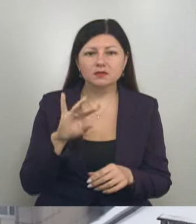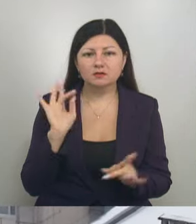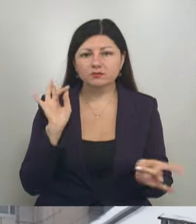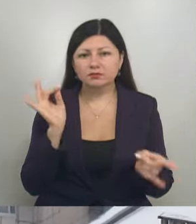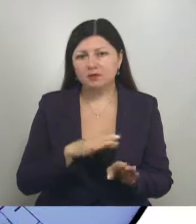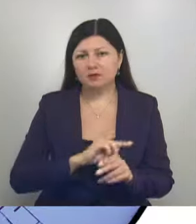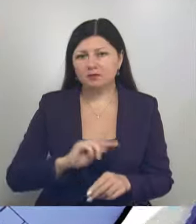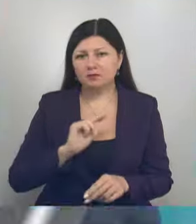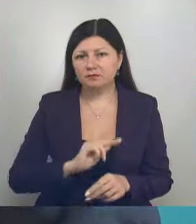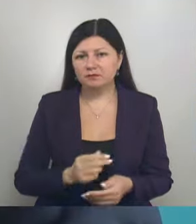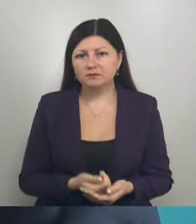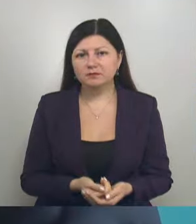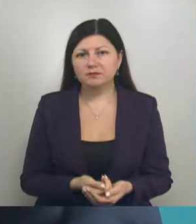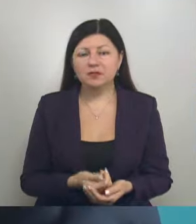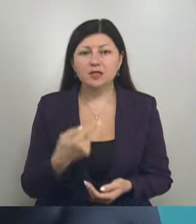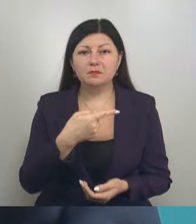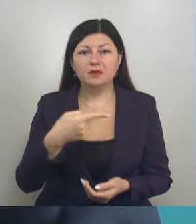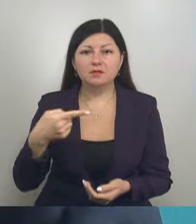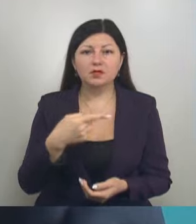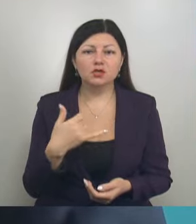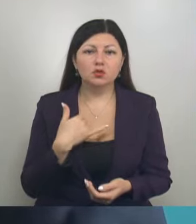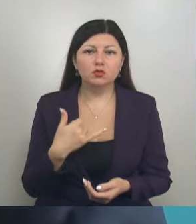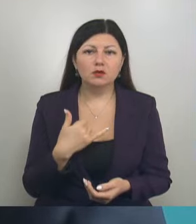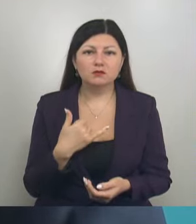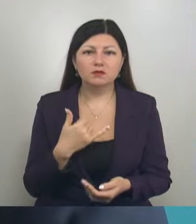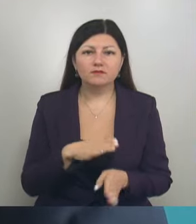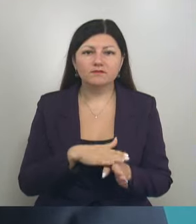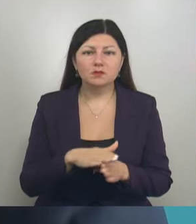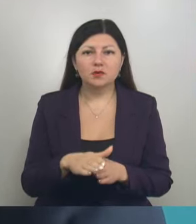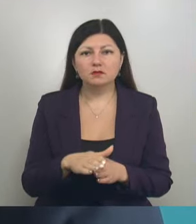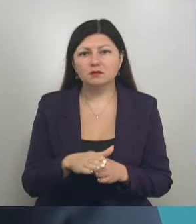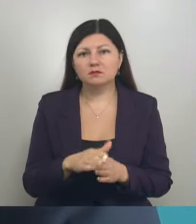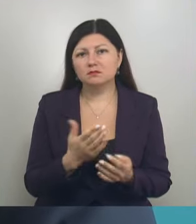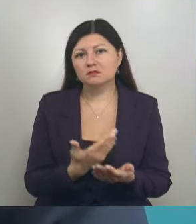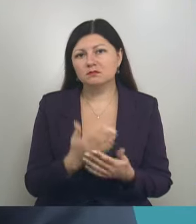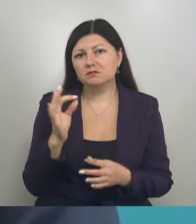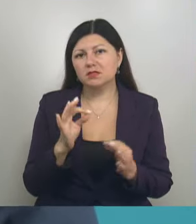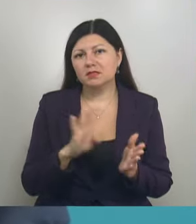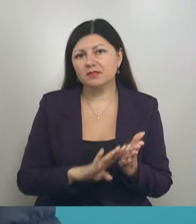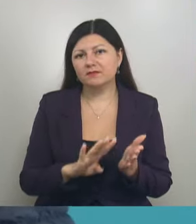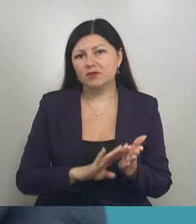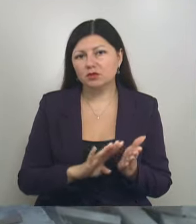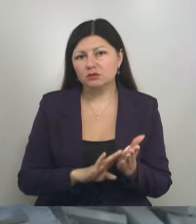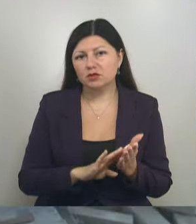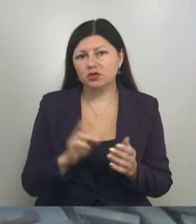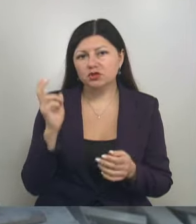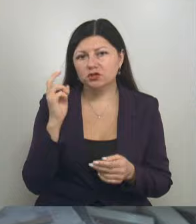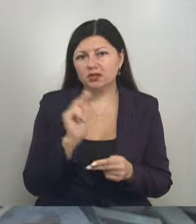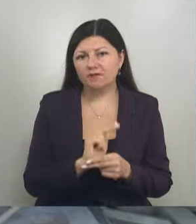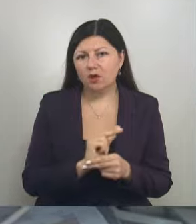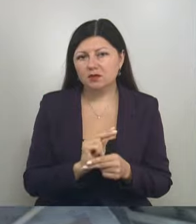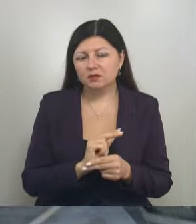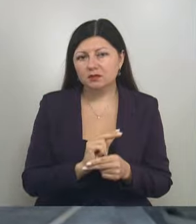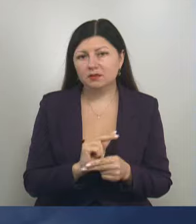исправном состоянии? На первом этаже у нас выполнено 90%, наверное, черновой отделки.